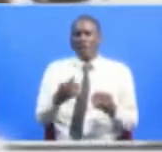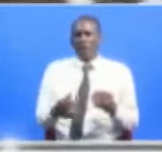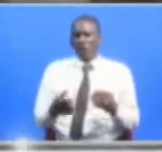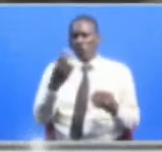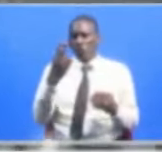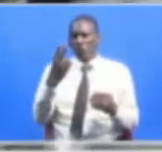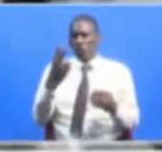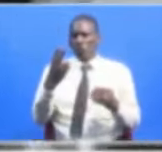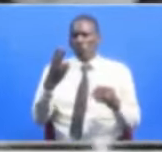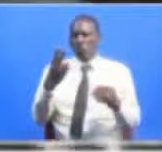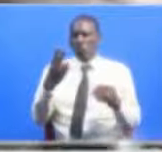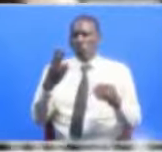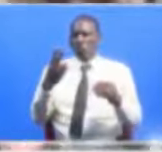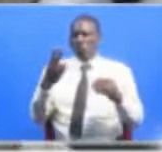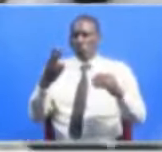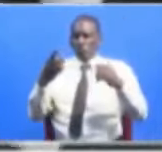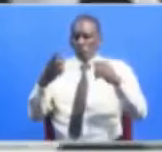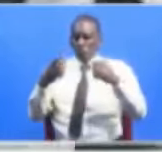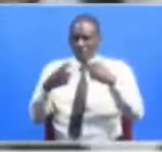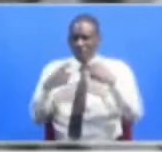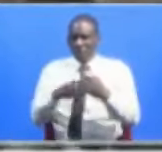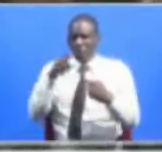26 sek